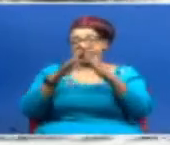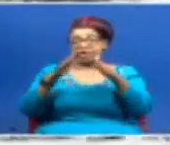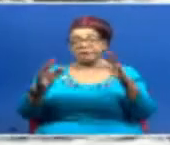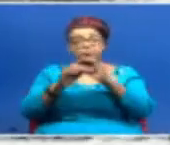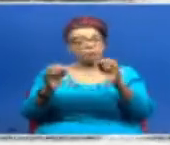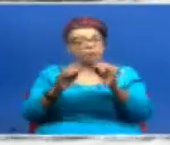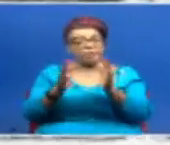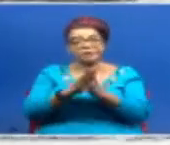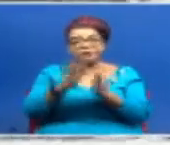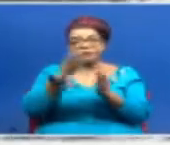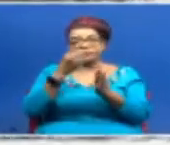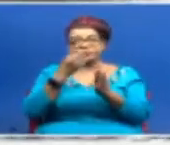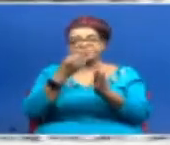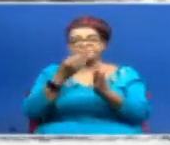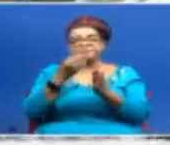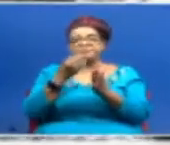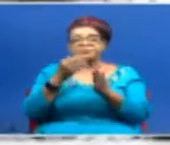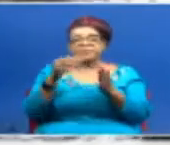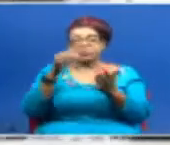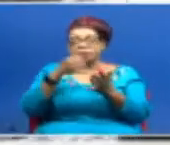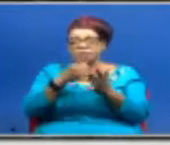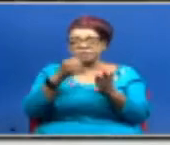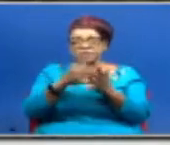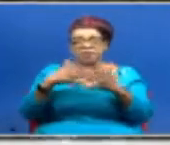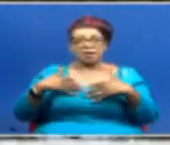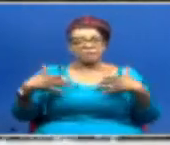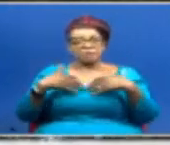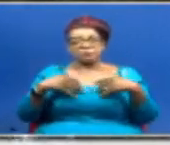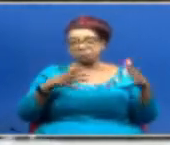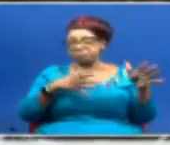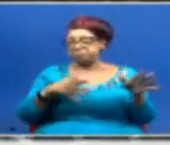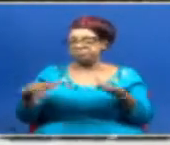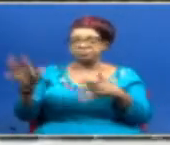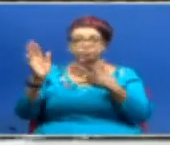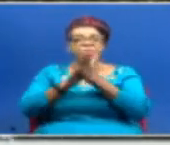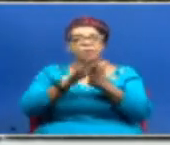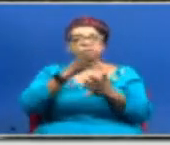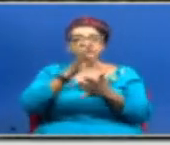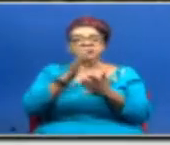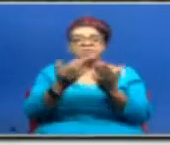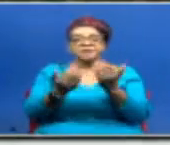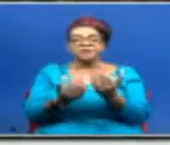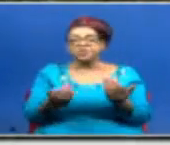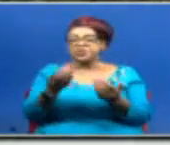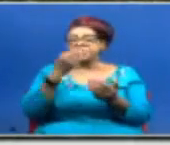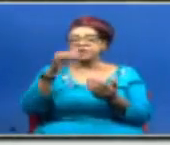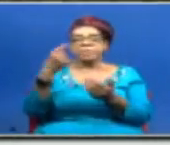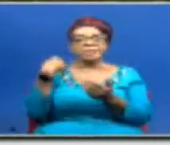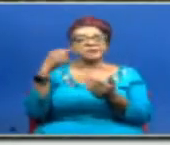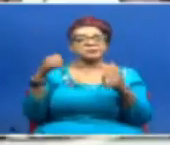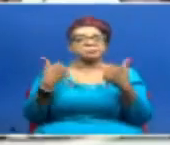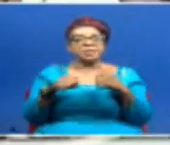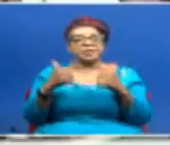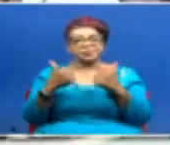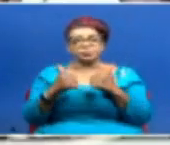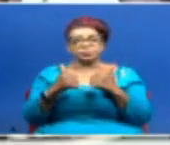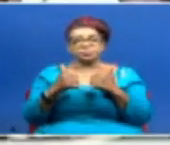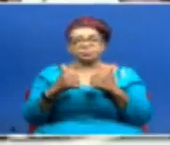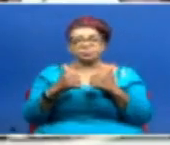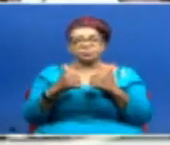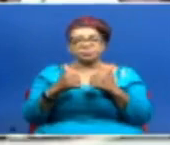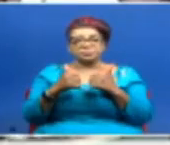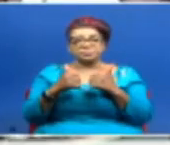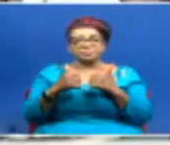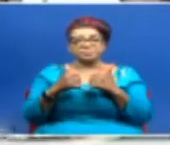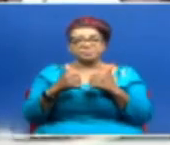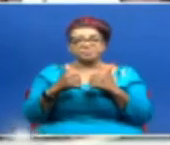mifugo na bidhaa zao nyumbani kusombwa na maji. Watoto hawajakula kutoka jana. Kama wamekula ni kwa majirani.